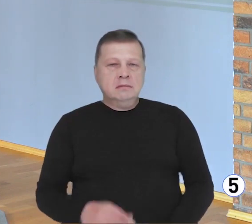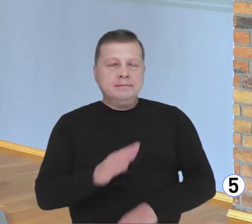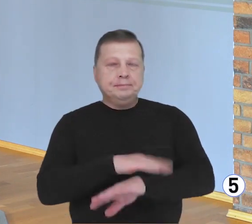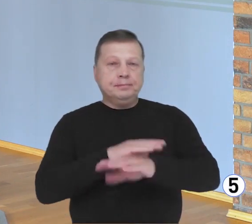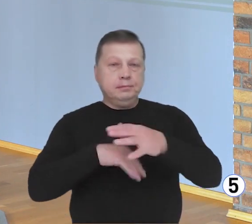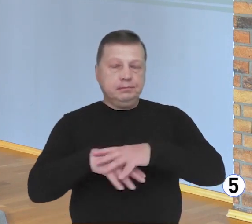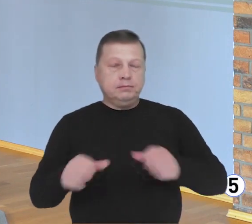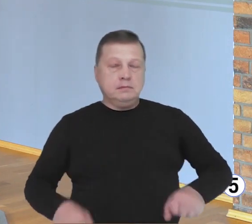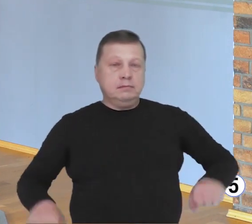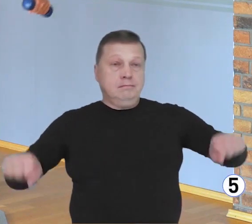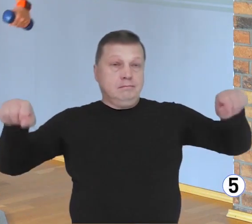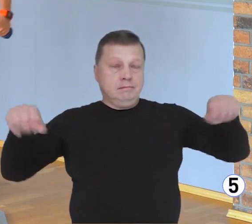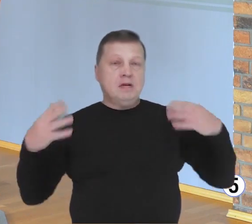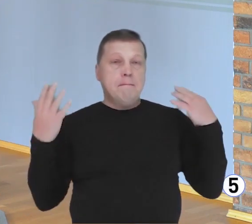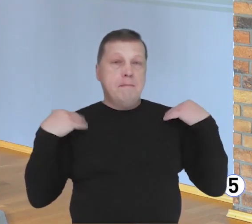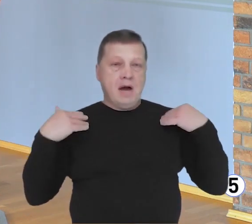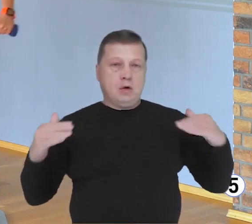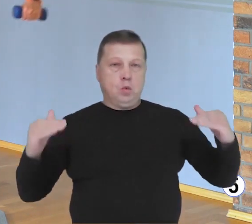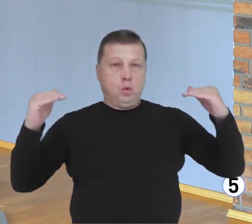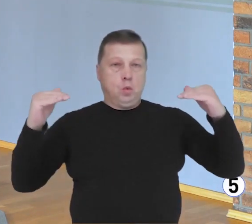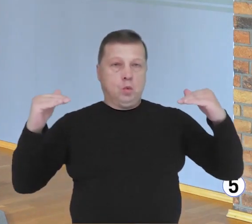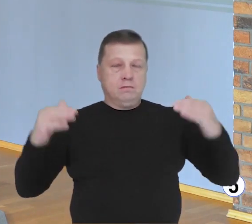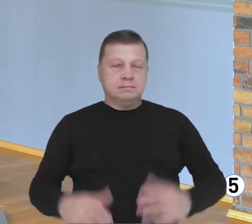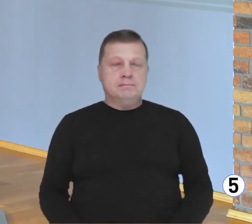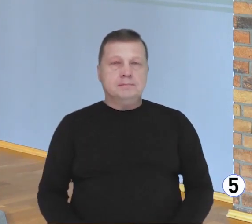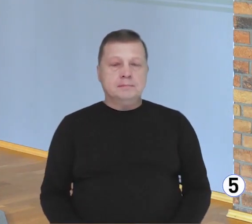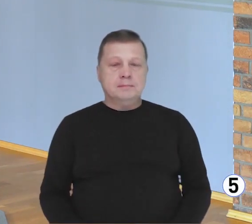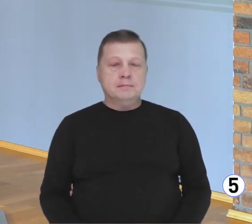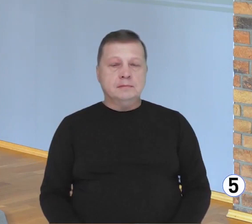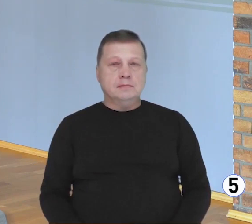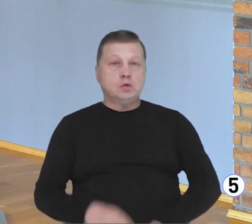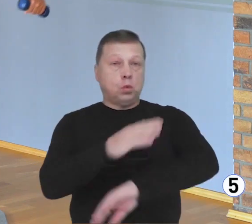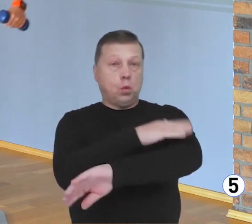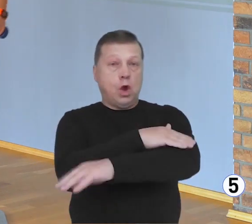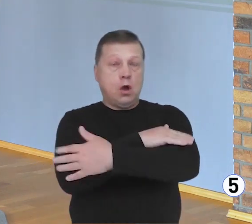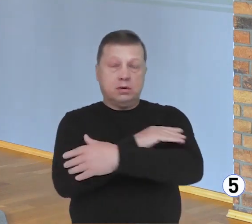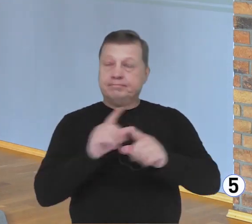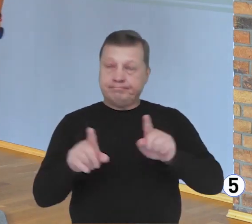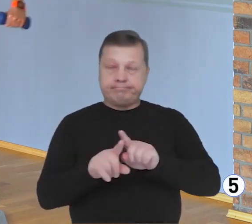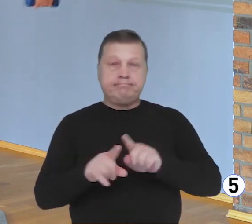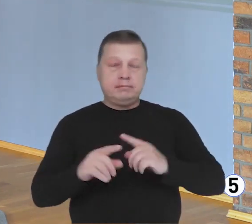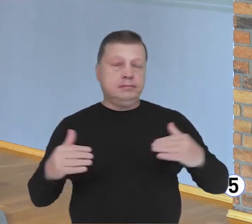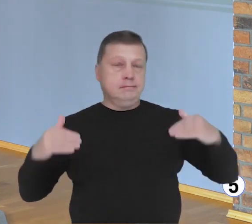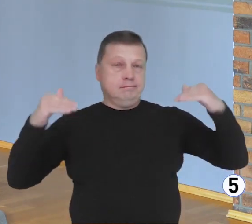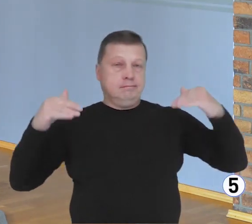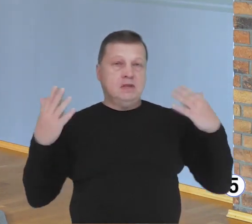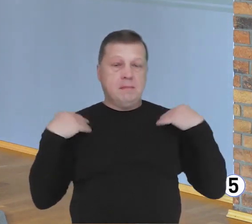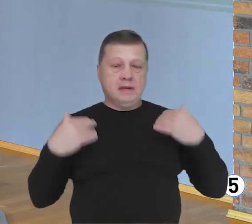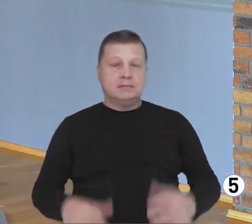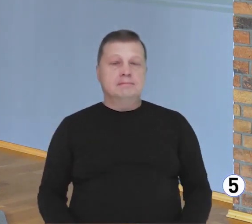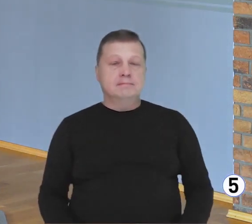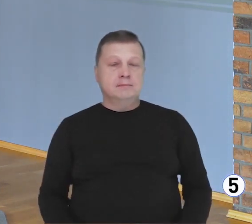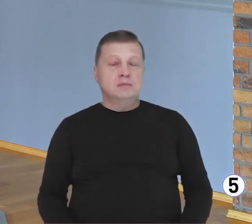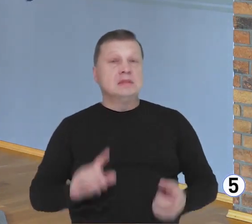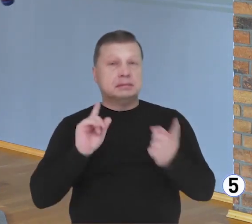Hantle dochodzą na wysokość barku. Powoli łokcie też cały czas na wysokości